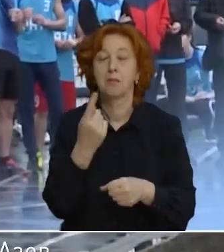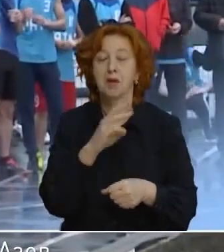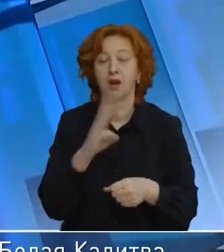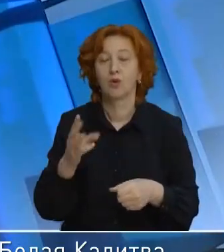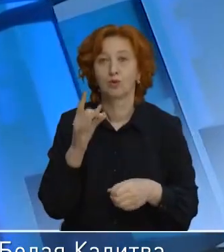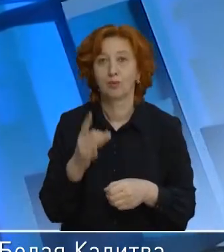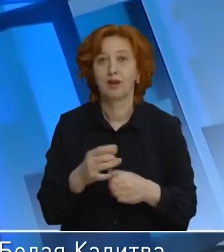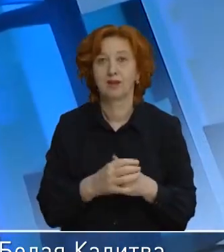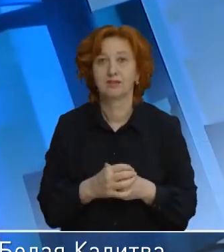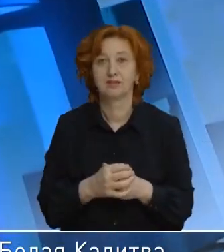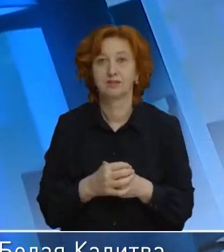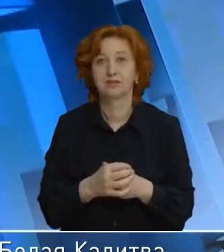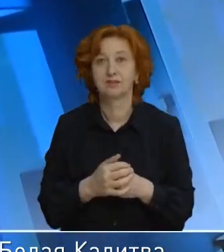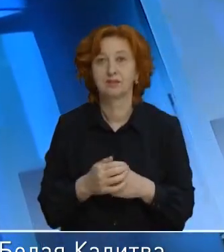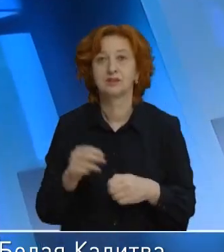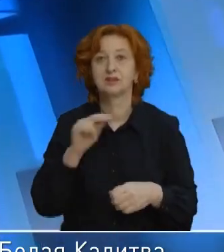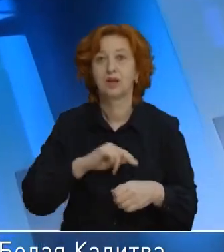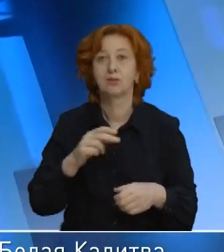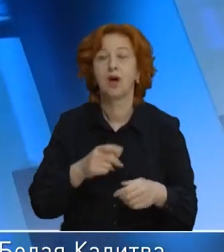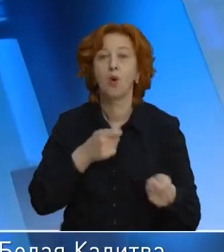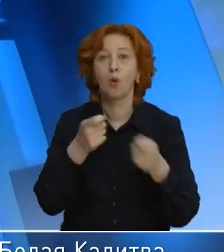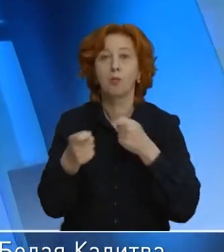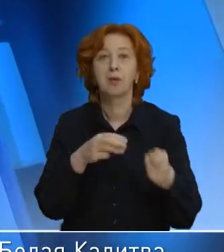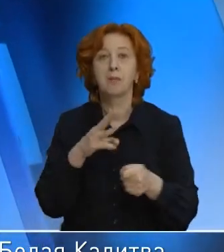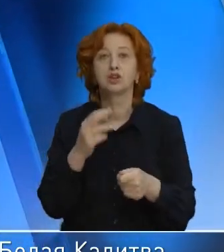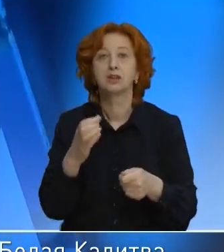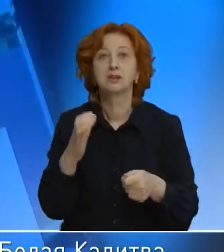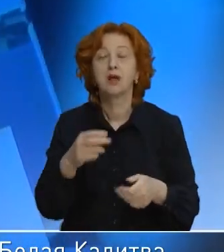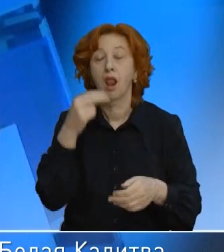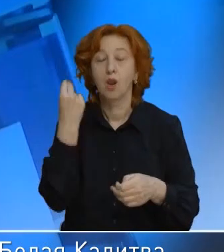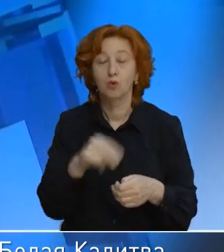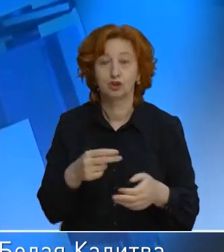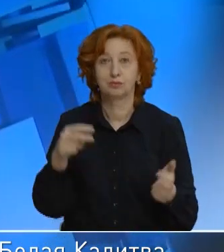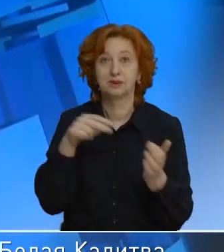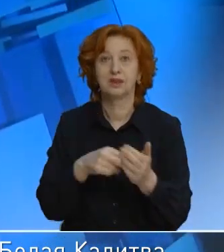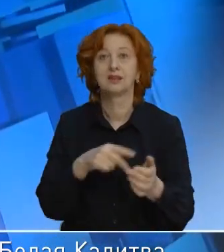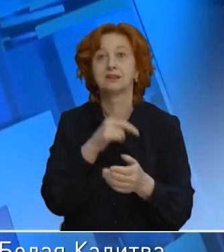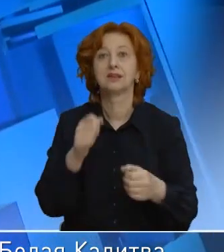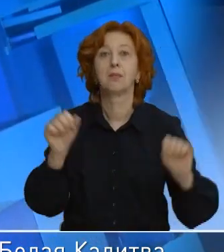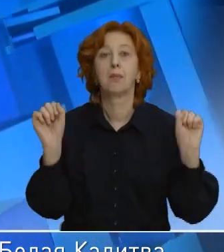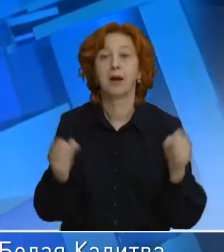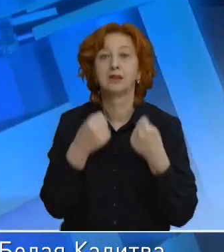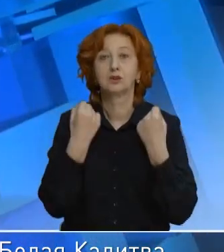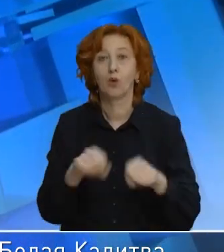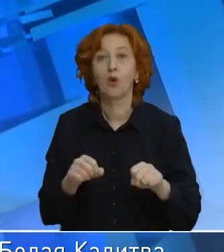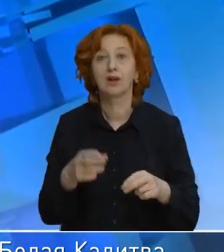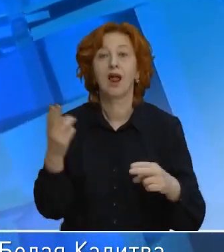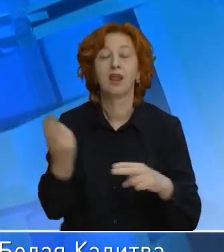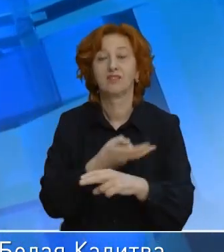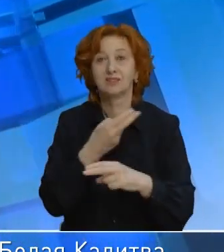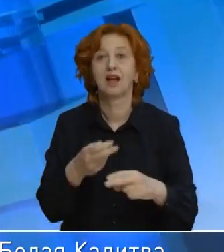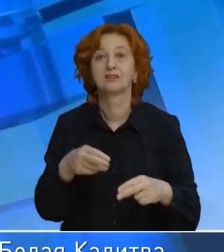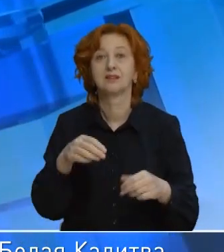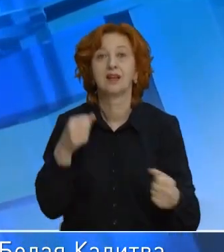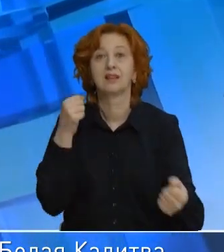рублей. Сотрудники Донского управления МЧС стали лучшими в ЮФО по скорости ликвидации последствий